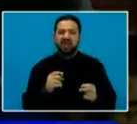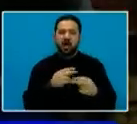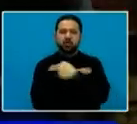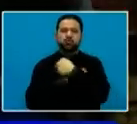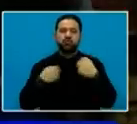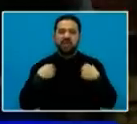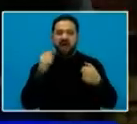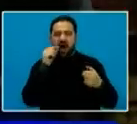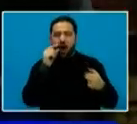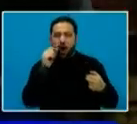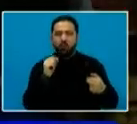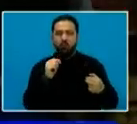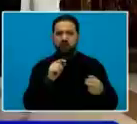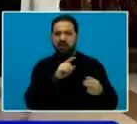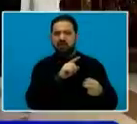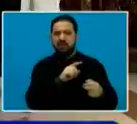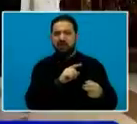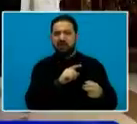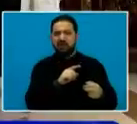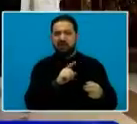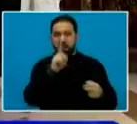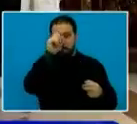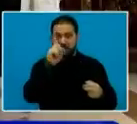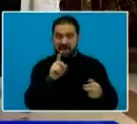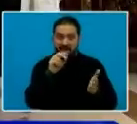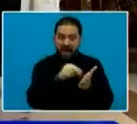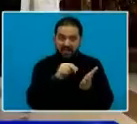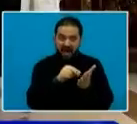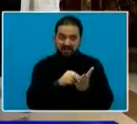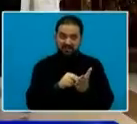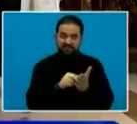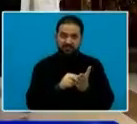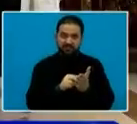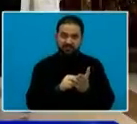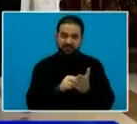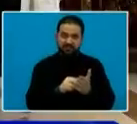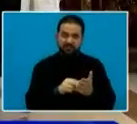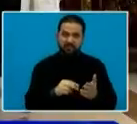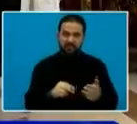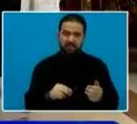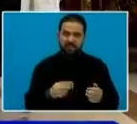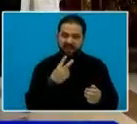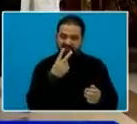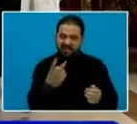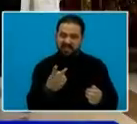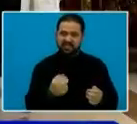vorba? Omul duhovnicesc, cel în care dorința de a-și apăra